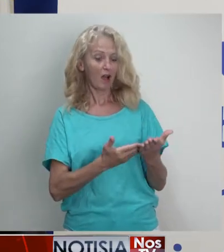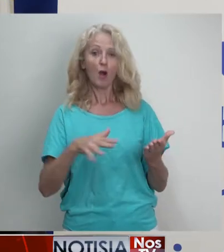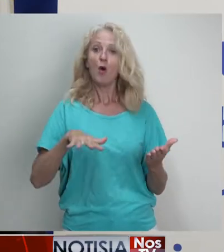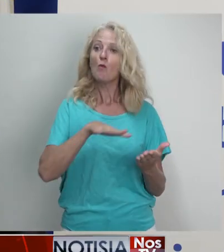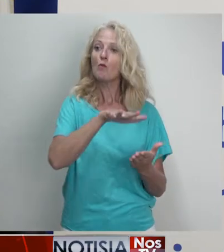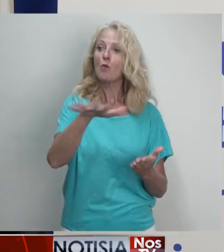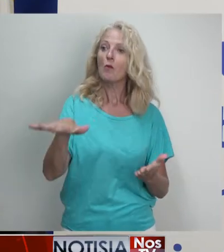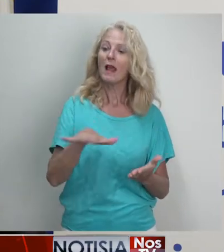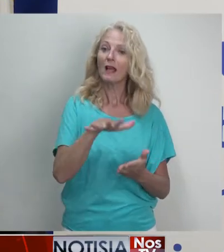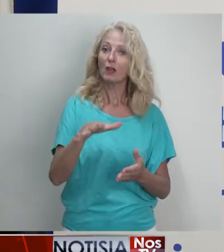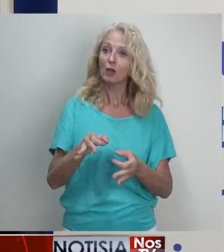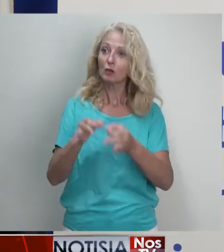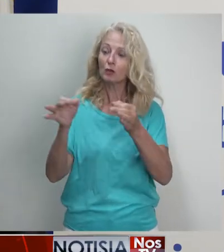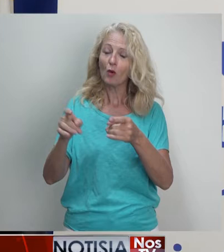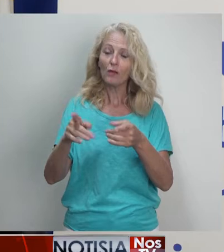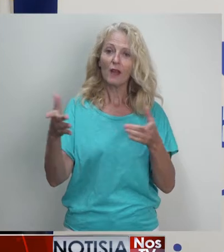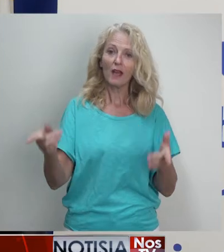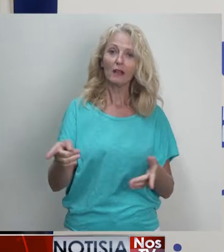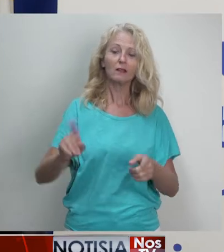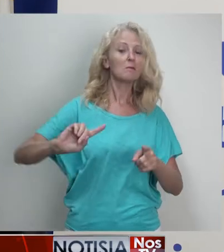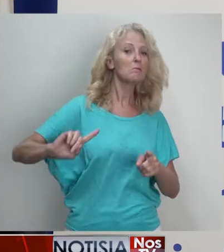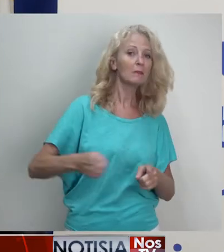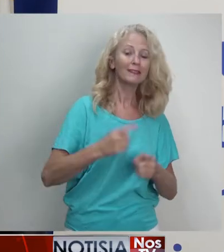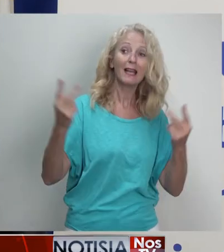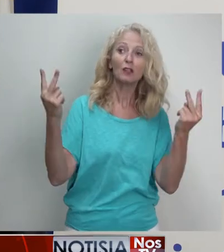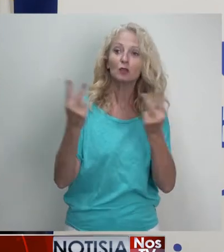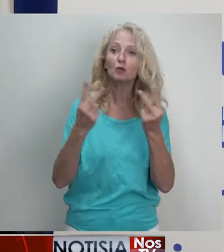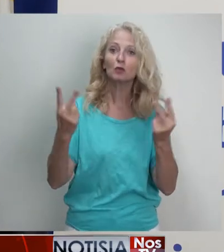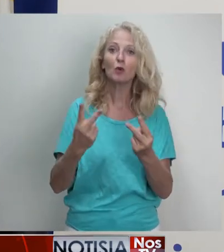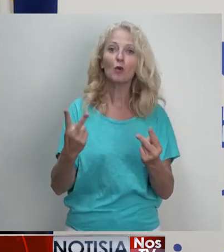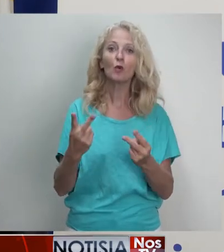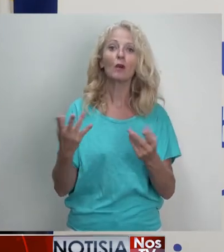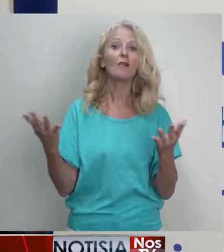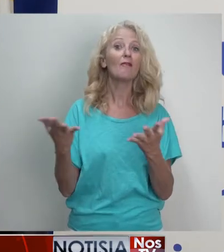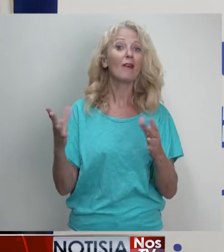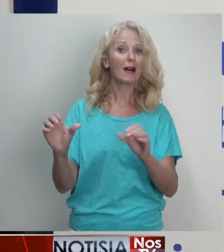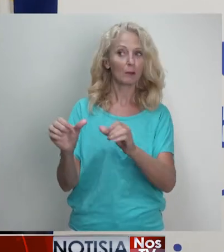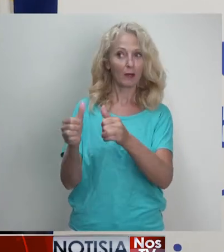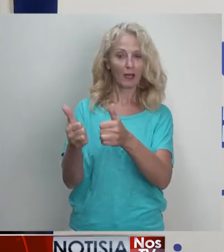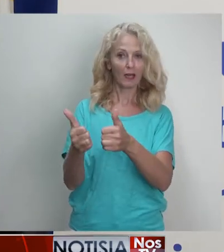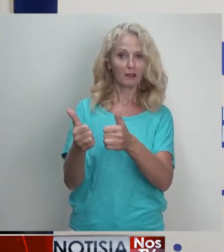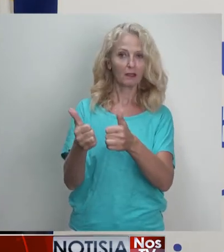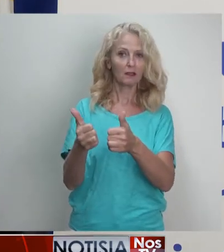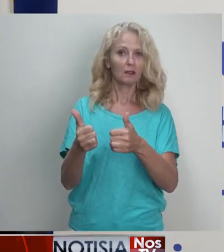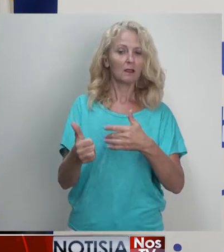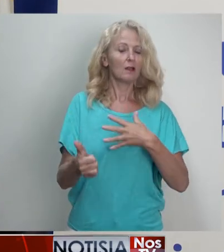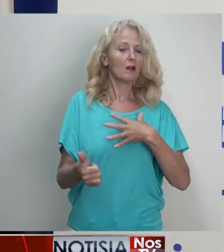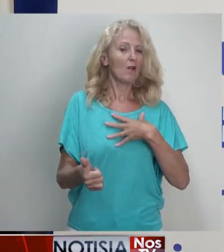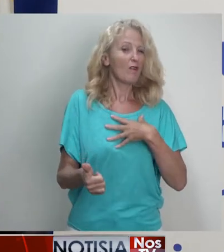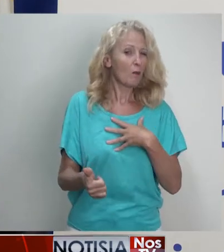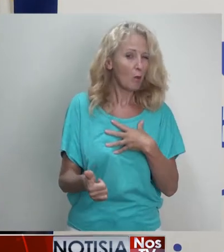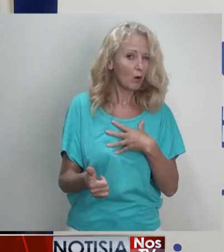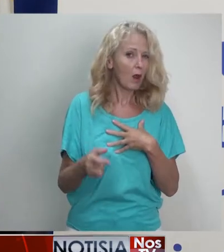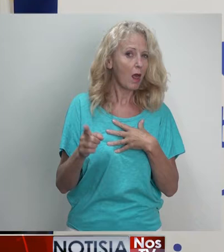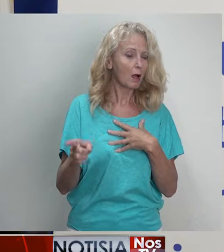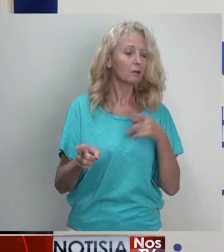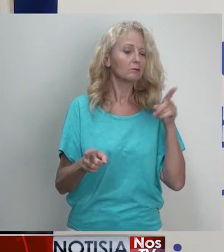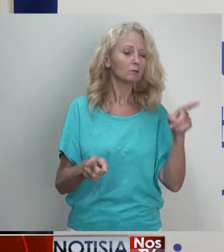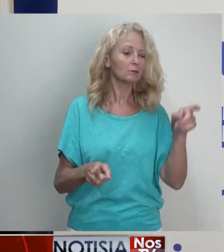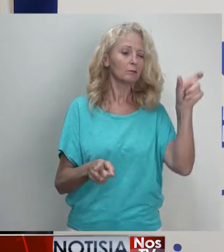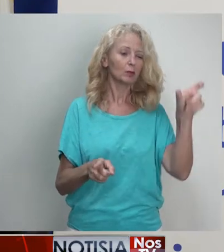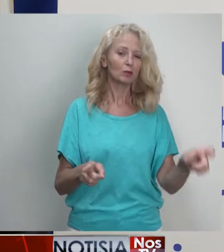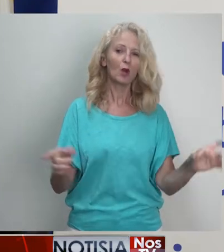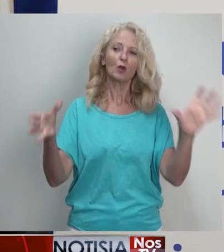een onderzoek opgestart naar de bron. Het betreft vermoedelijk een contact dat enkele weken geleden heeft